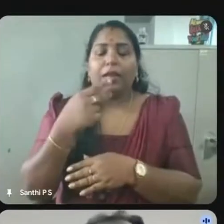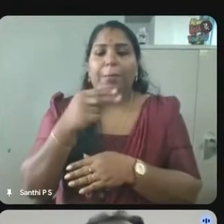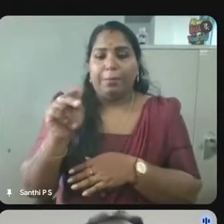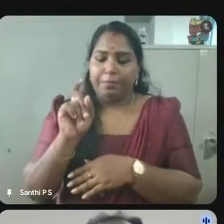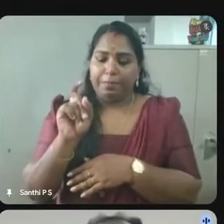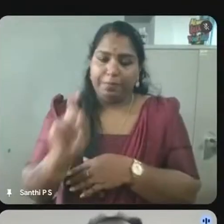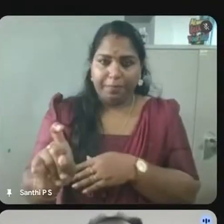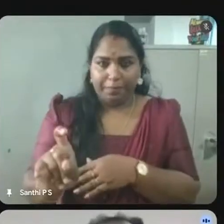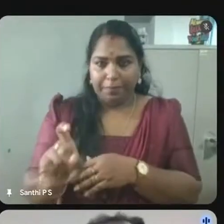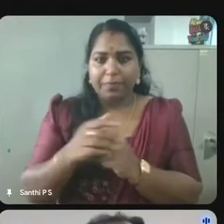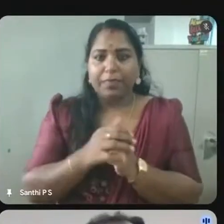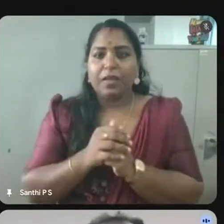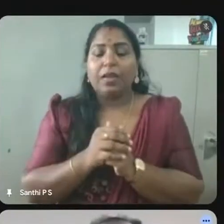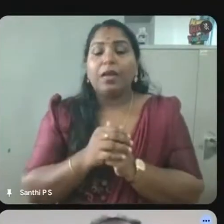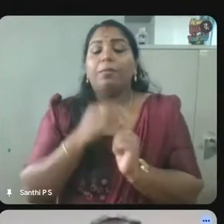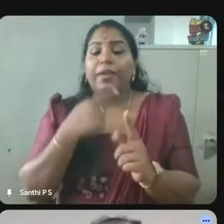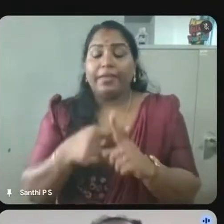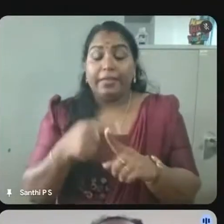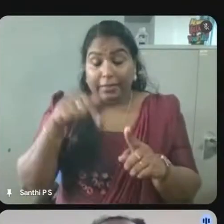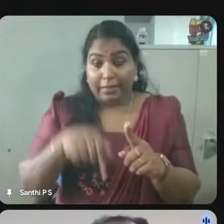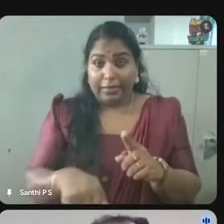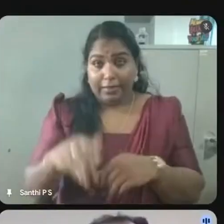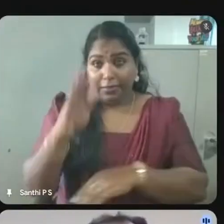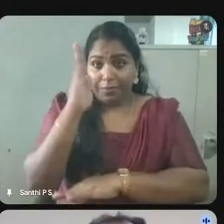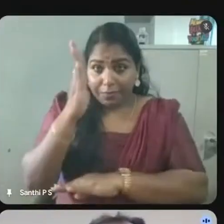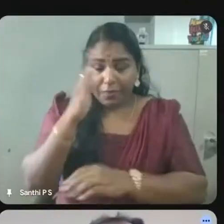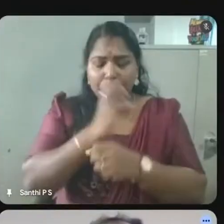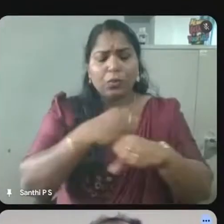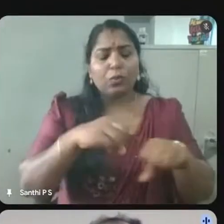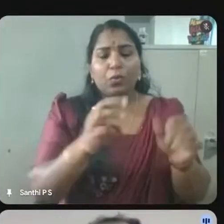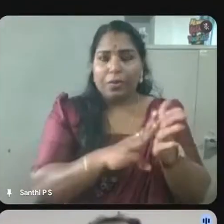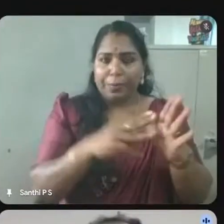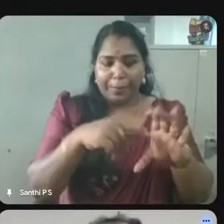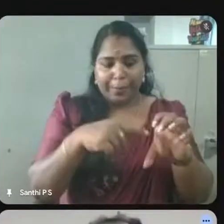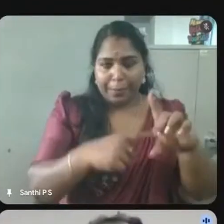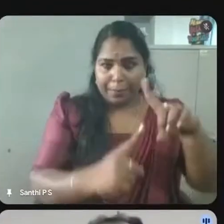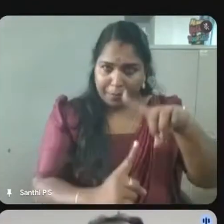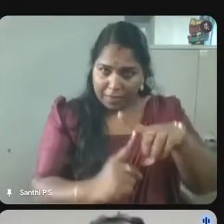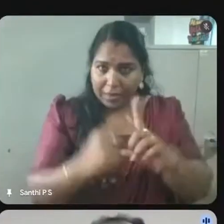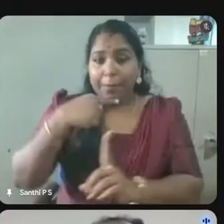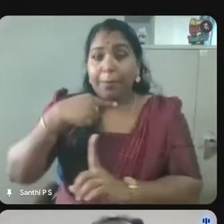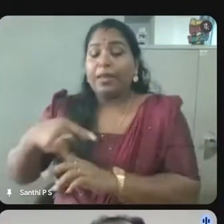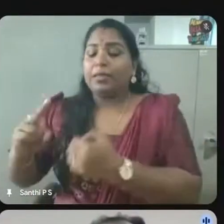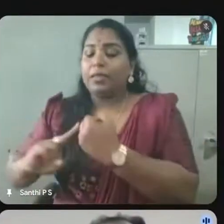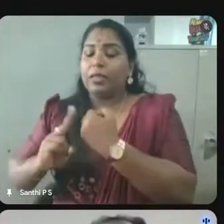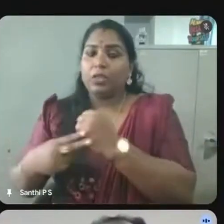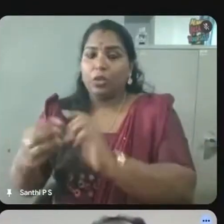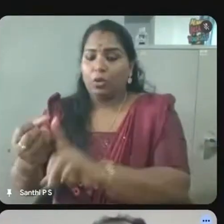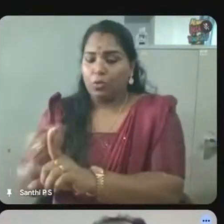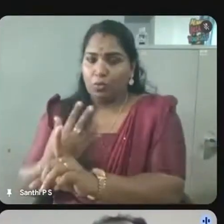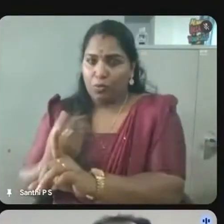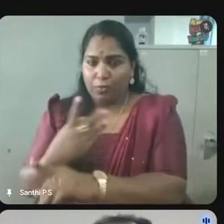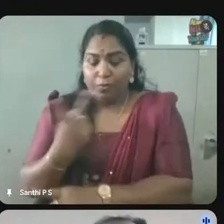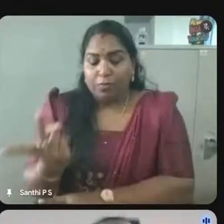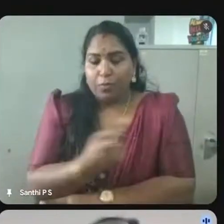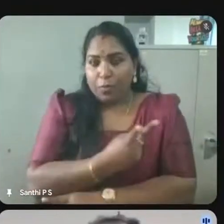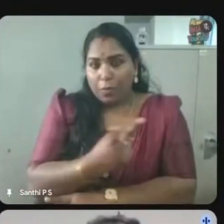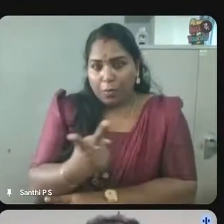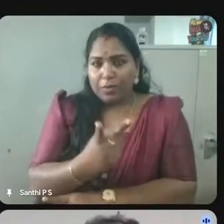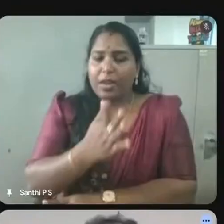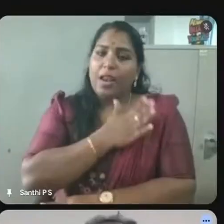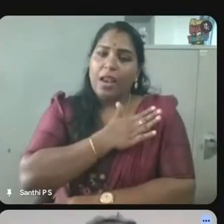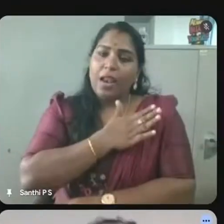അതുപോലെ തന്നെ നമ്മുടെ ഇന്നത്തെ സെഷൻ ഗൂഗിൾ മീറ്റിലൂടെയും നിഷിന്റെ ഒഫീഷ്യൽ യൂട്യൂബ് ചാനലിലൂടെയും ലൈവ് സ്ട്രീം